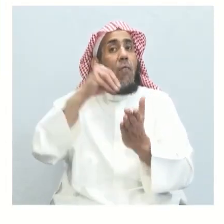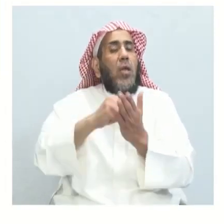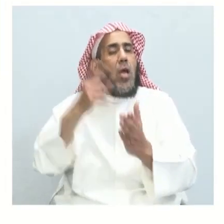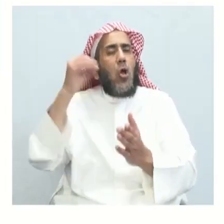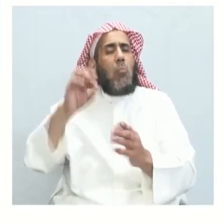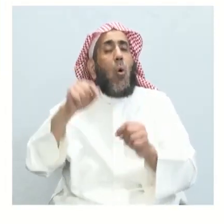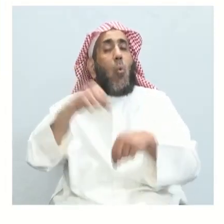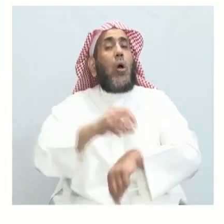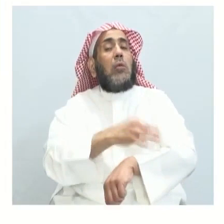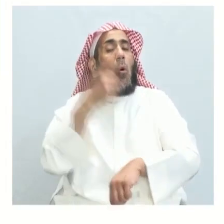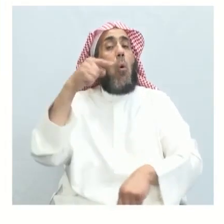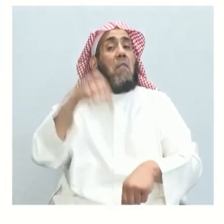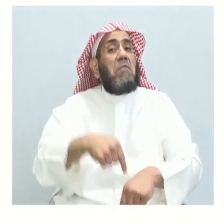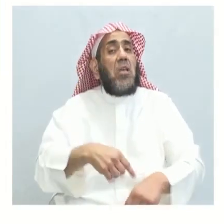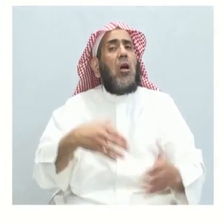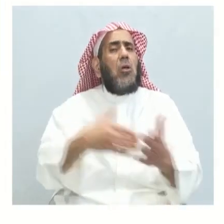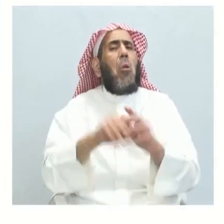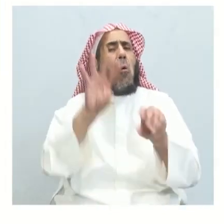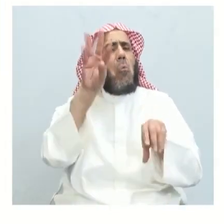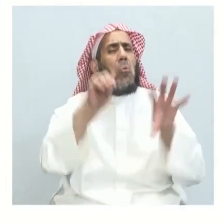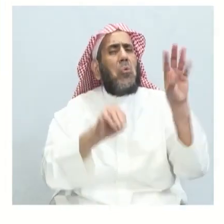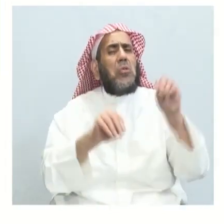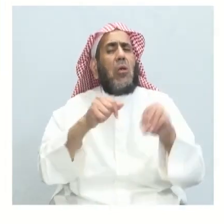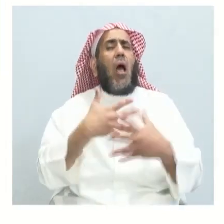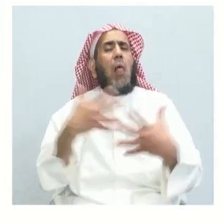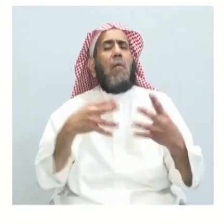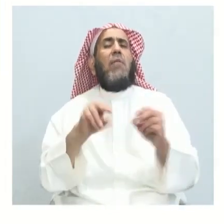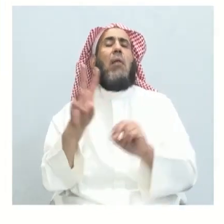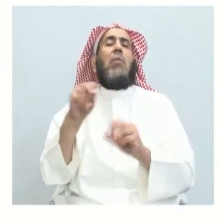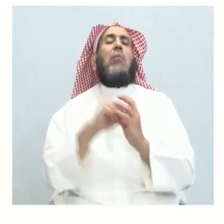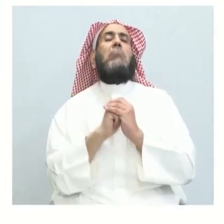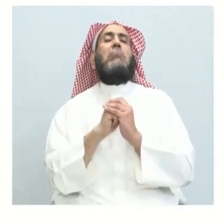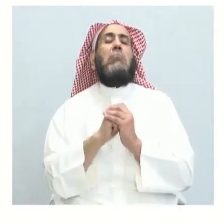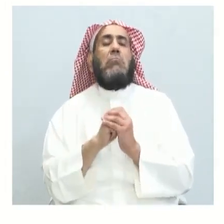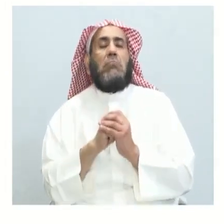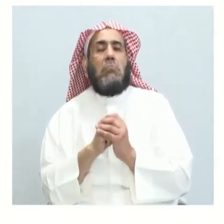وتجربه وله حادثه وله قصه قد تذكر ايضا غالبا في الامثال